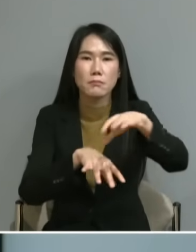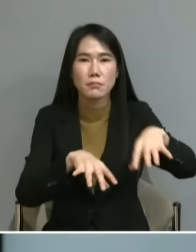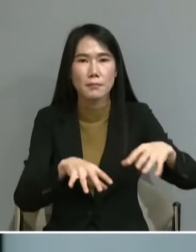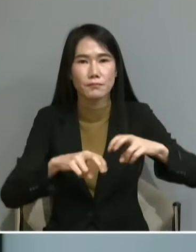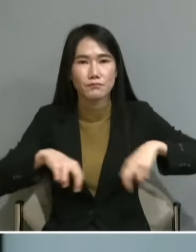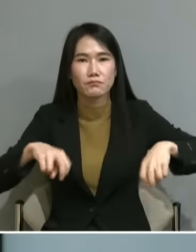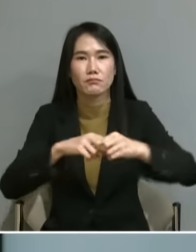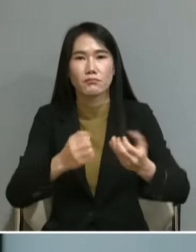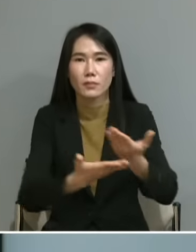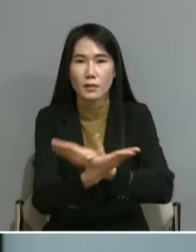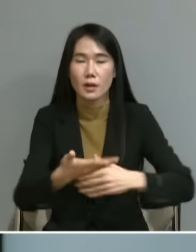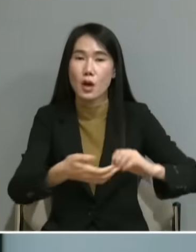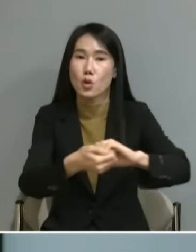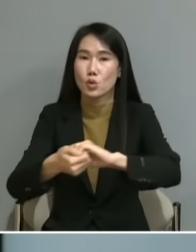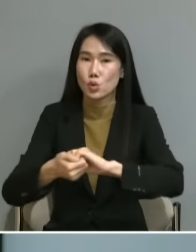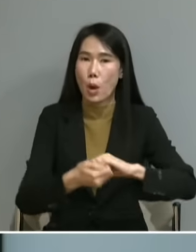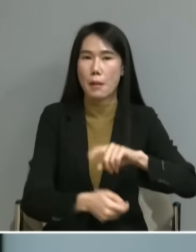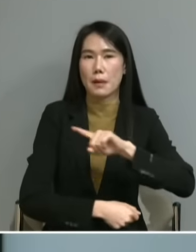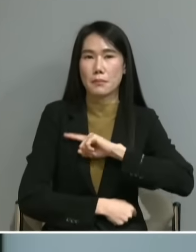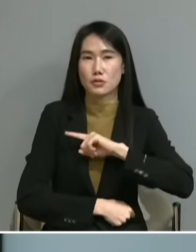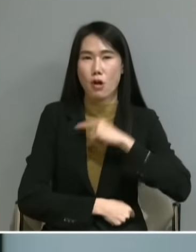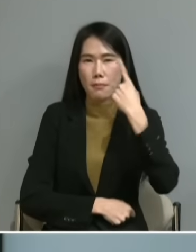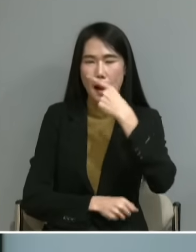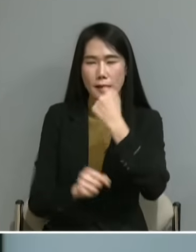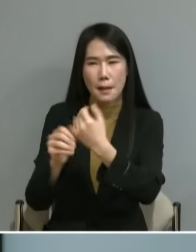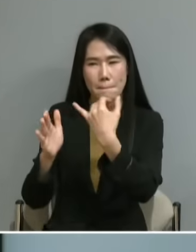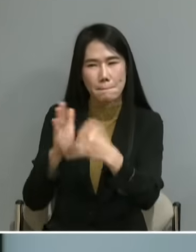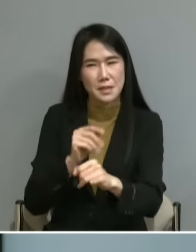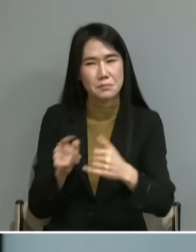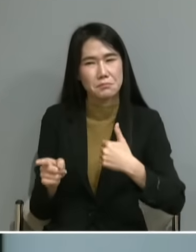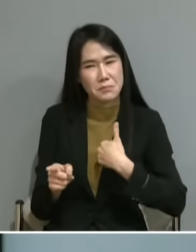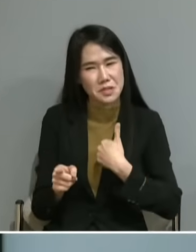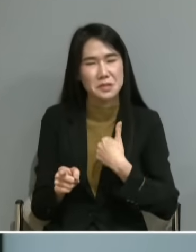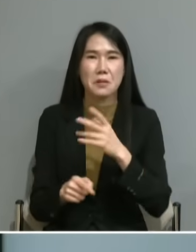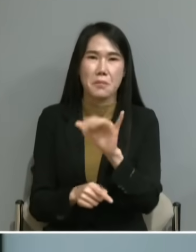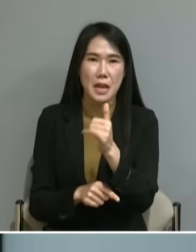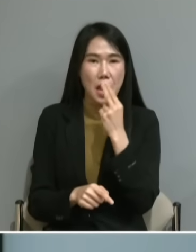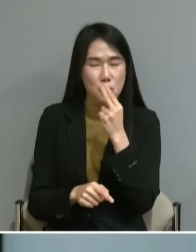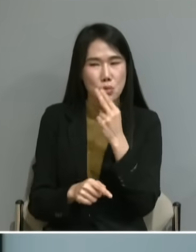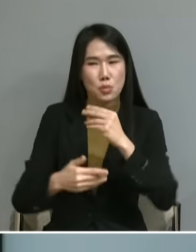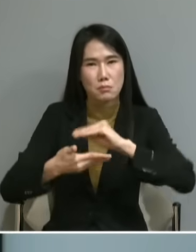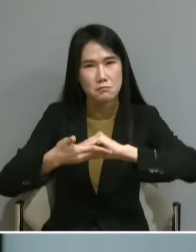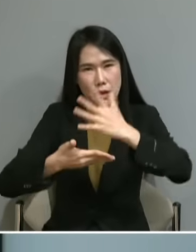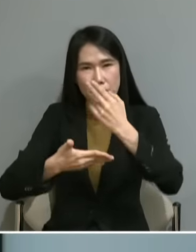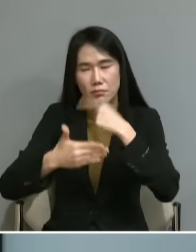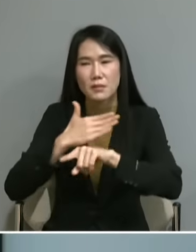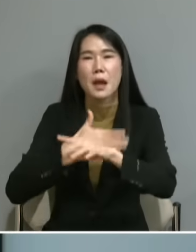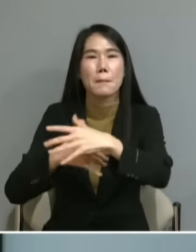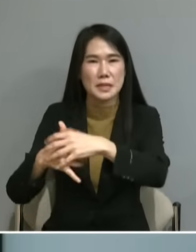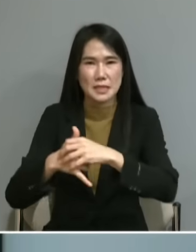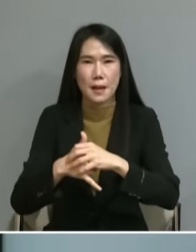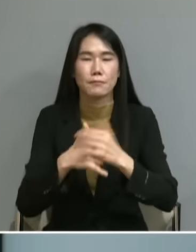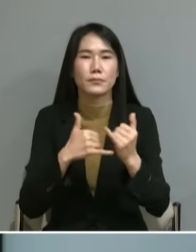มีหน้าที่ในการติดตามเรื่องของฟรอดเรื่องของการใช้อย่างผิดวัตถุประสงค์ที่ได้ท่านได้เรียนเนี่ย